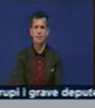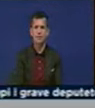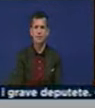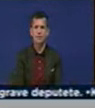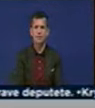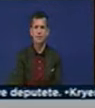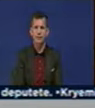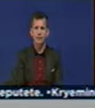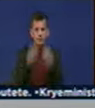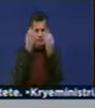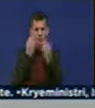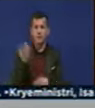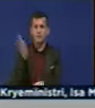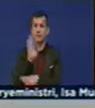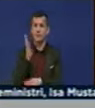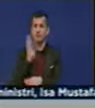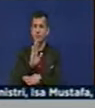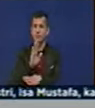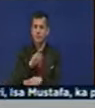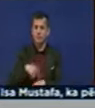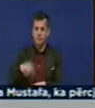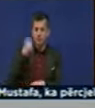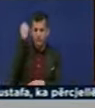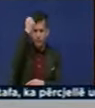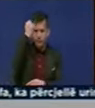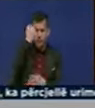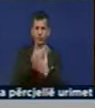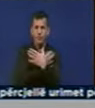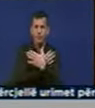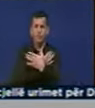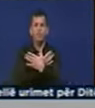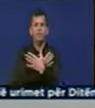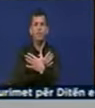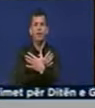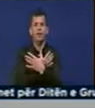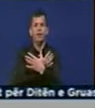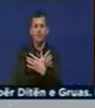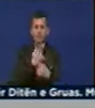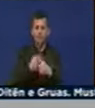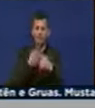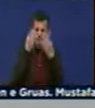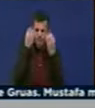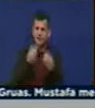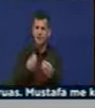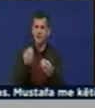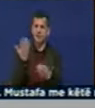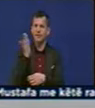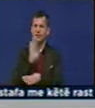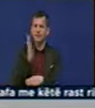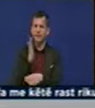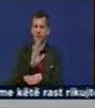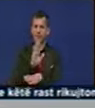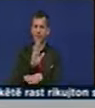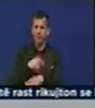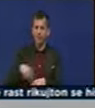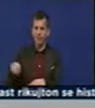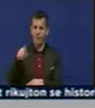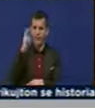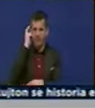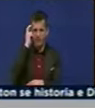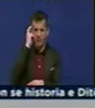Të nderuara deputete nga Kosova, Shqipëria, të nderuara zonja dhe zonjusha nga Mali i